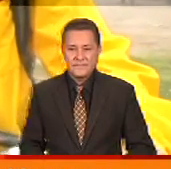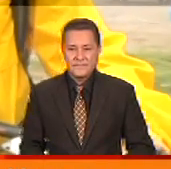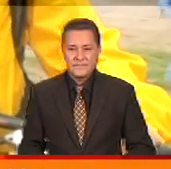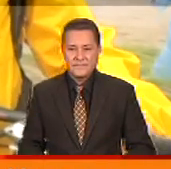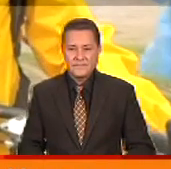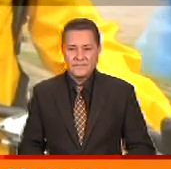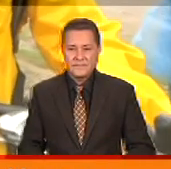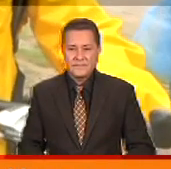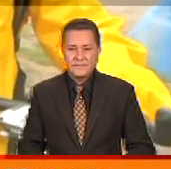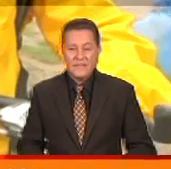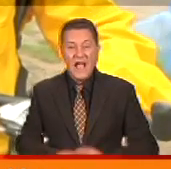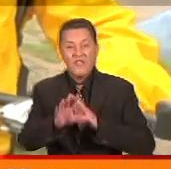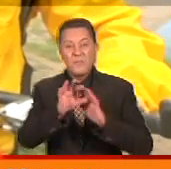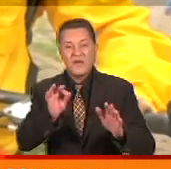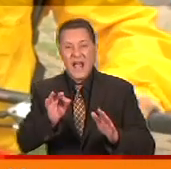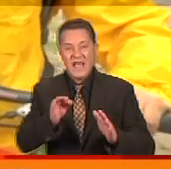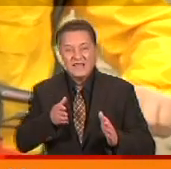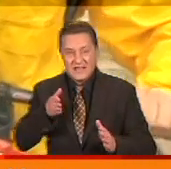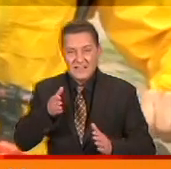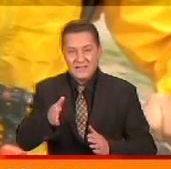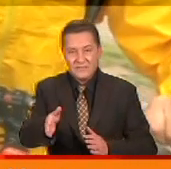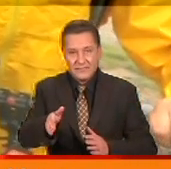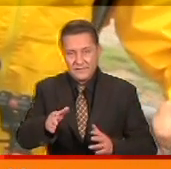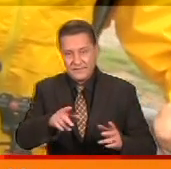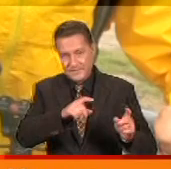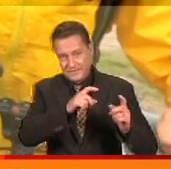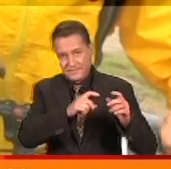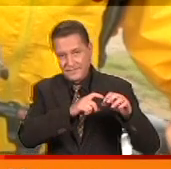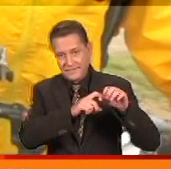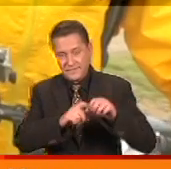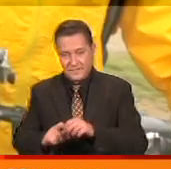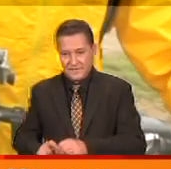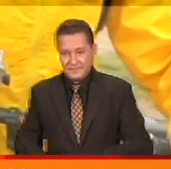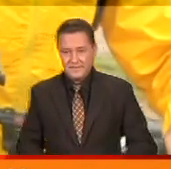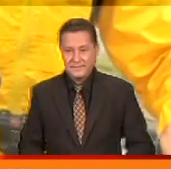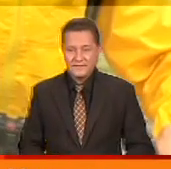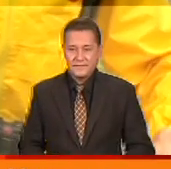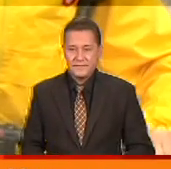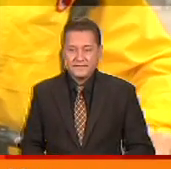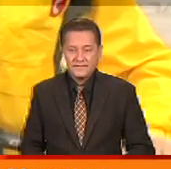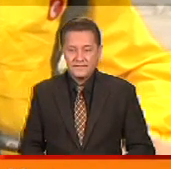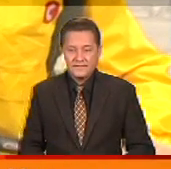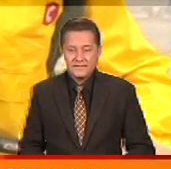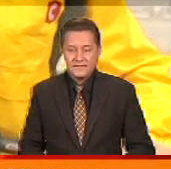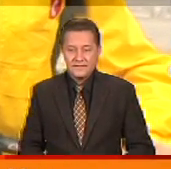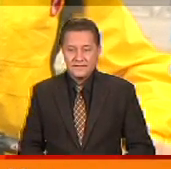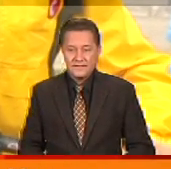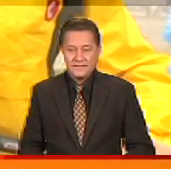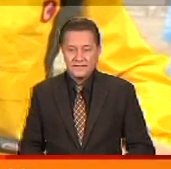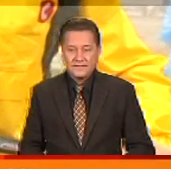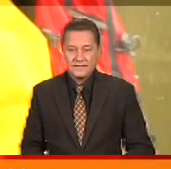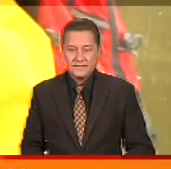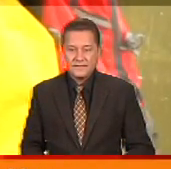Так, Супер Марія, складність 5 з 5, капітошка 4. Це мій варіант. Не дивлячись на те,